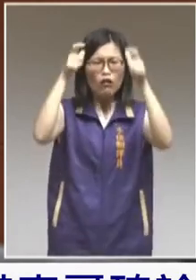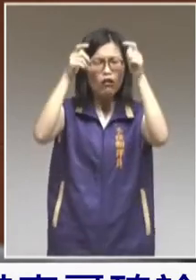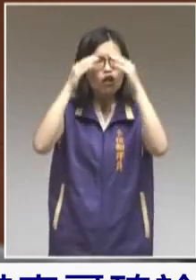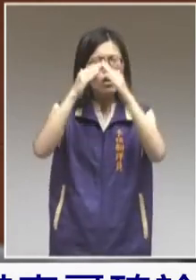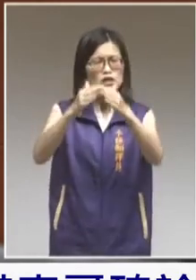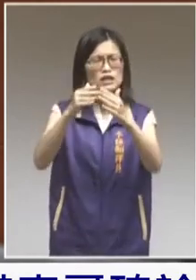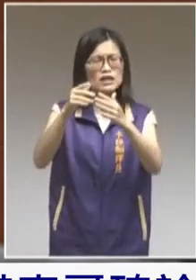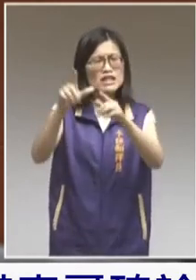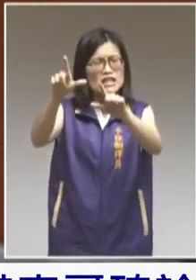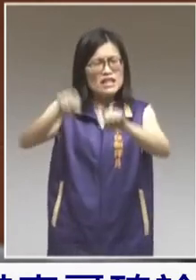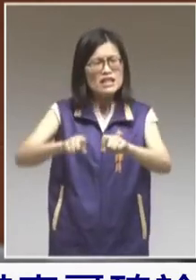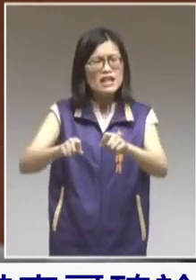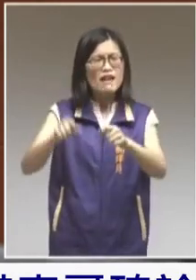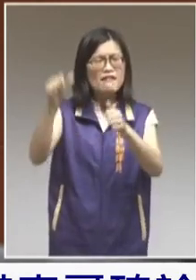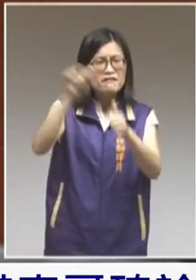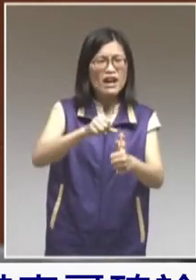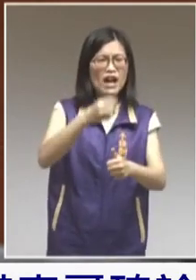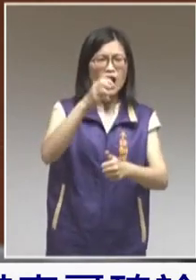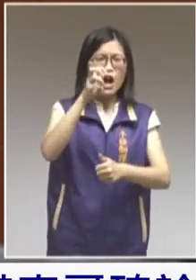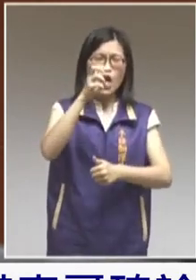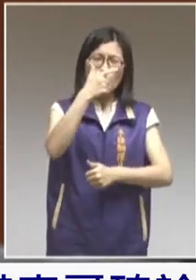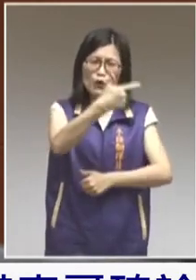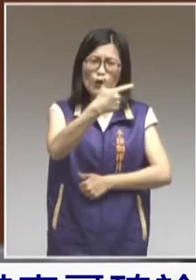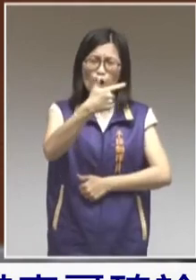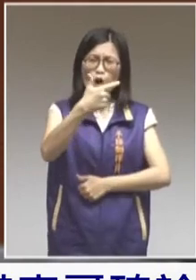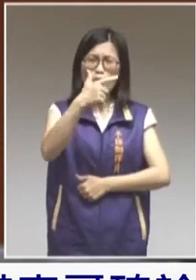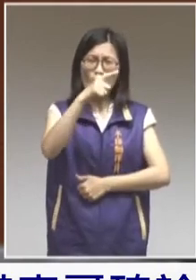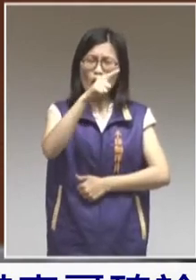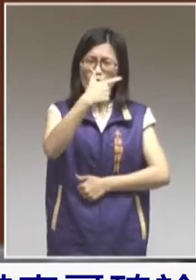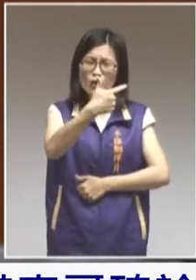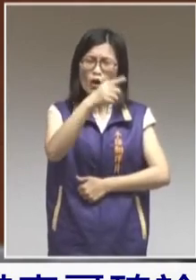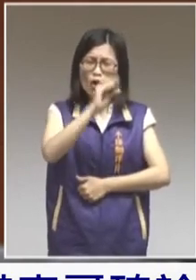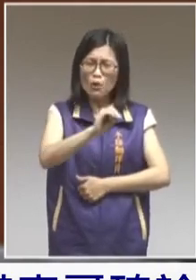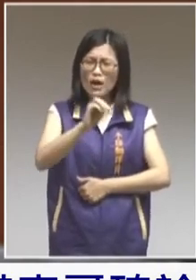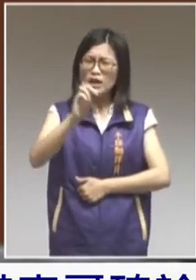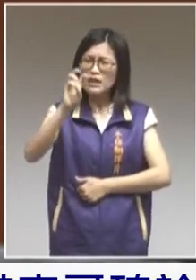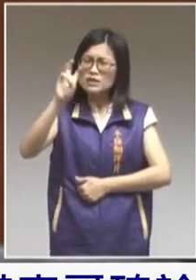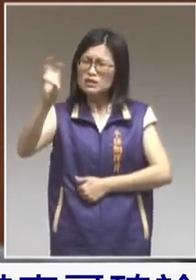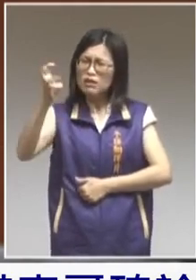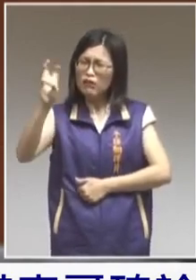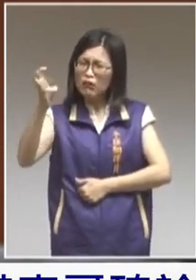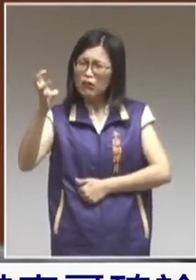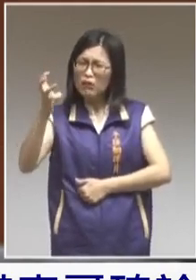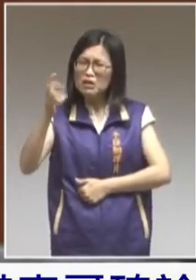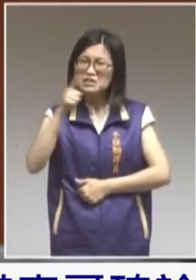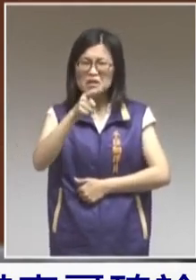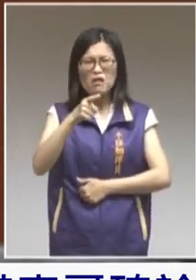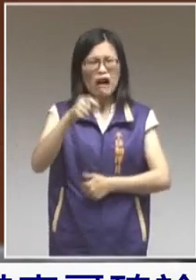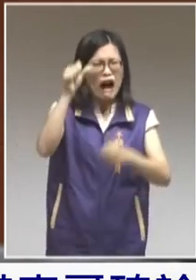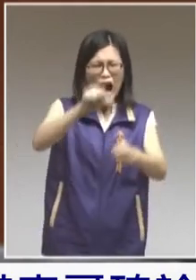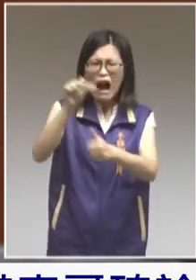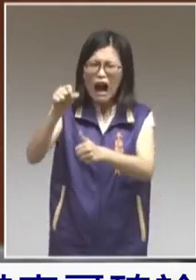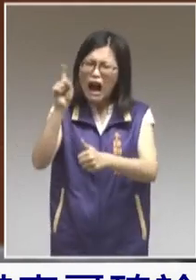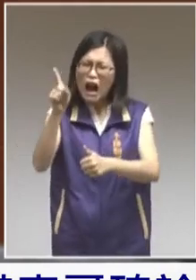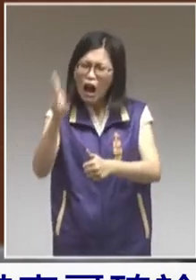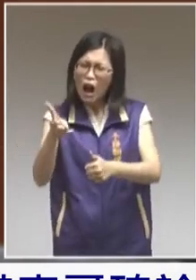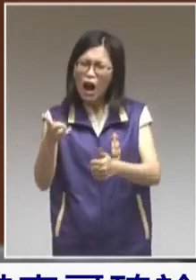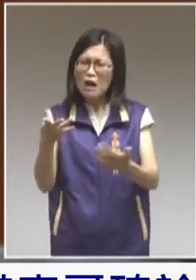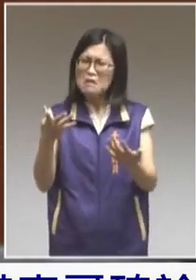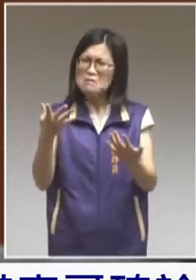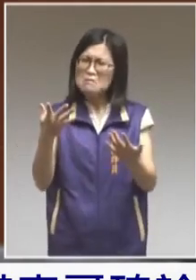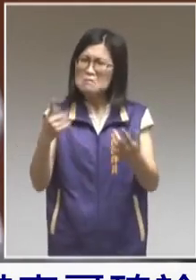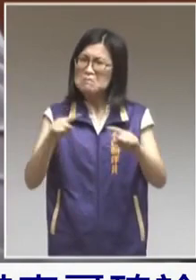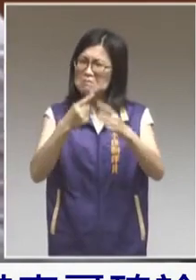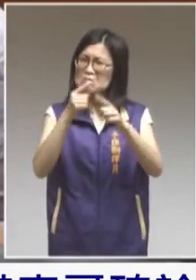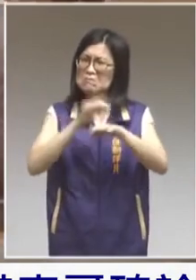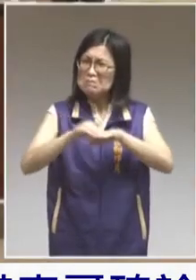治法也会再开罚6到30万，那这个是不是有一罪两罚的争议？那卫生局这边有裁定要罚多少了吗？